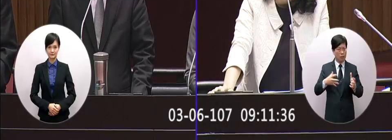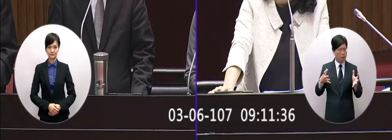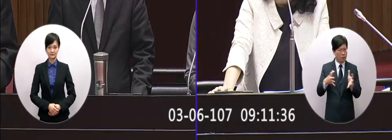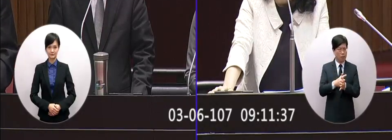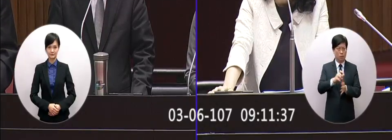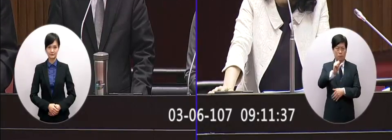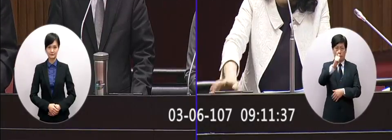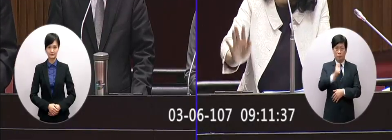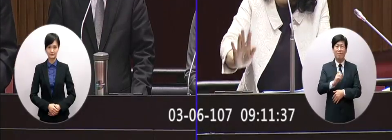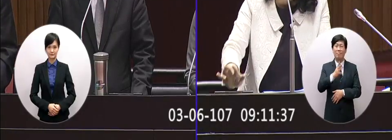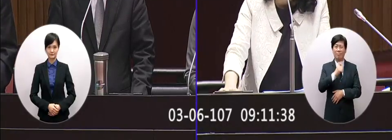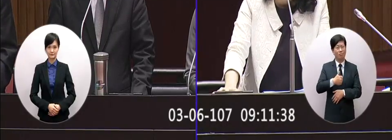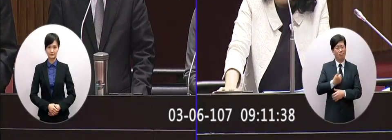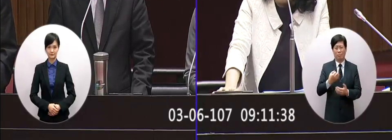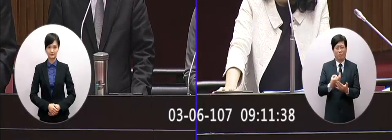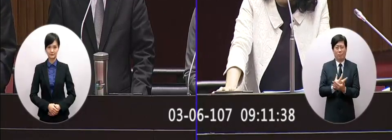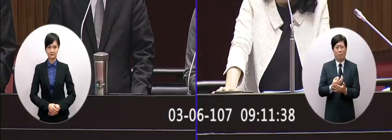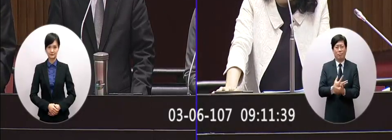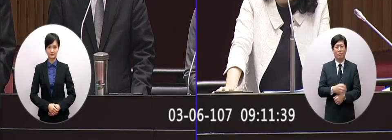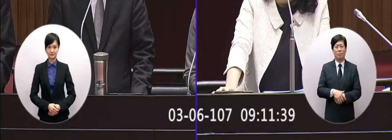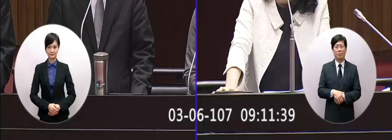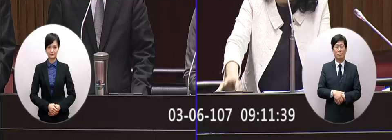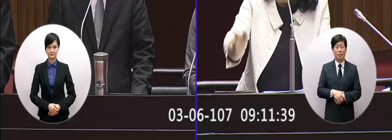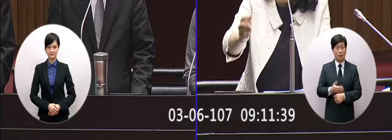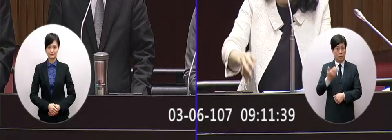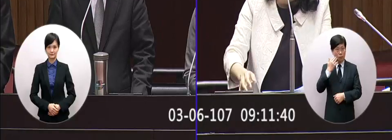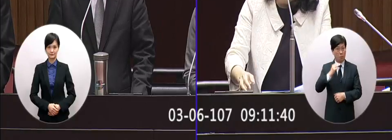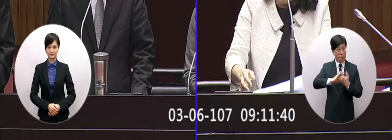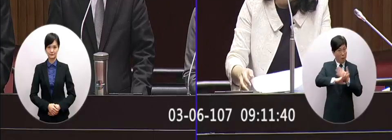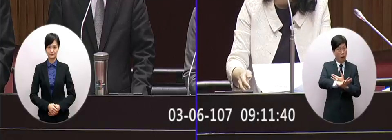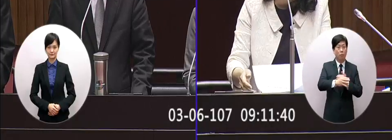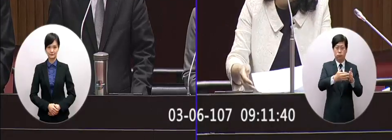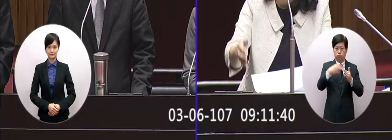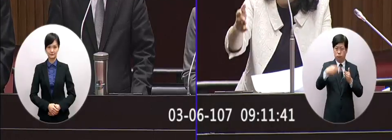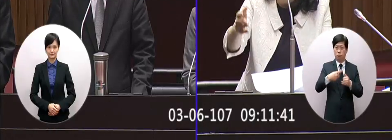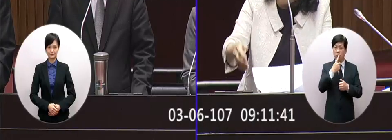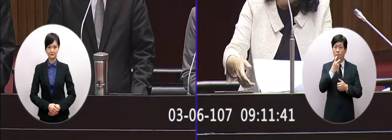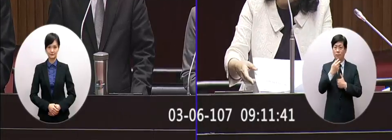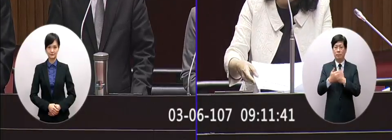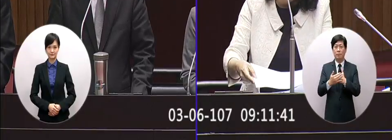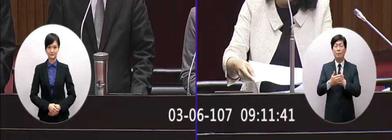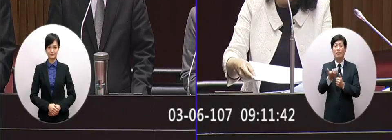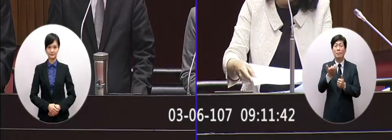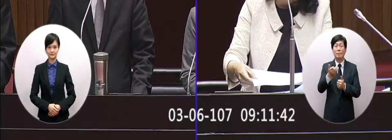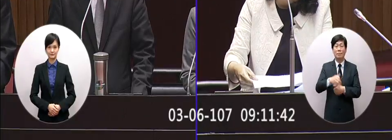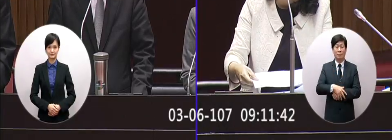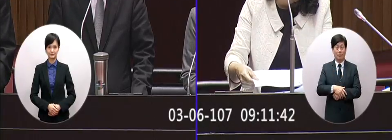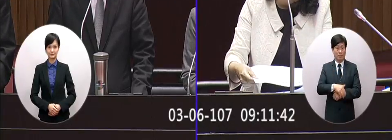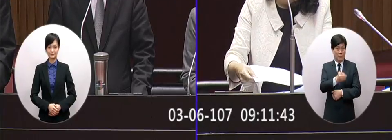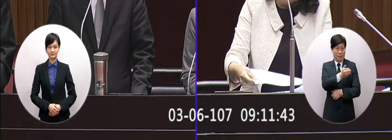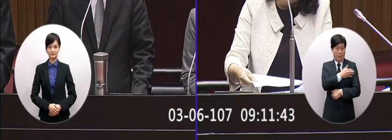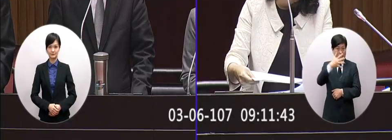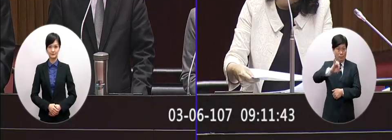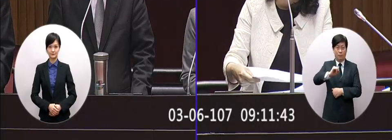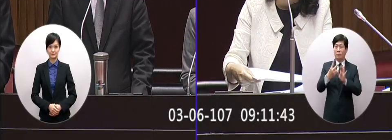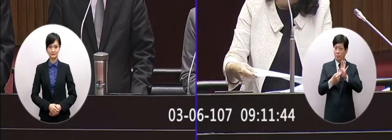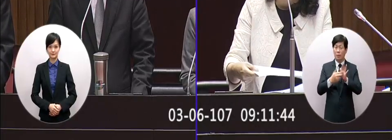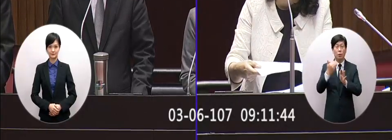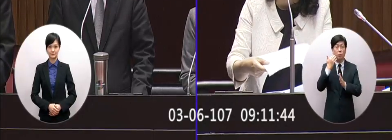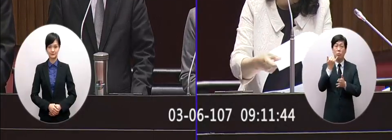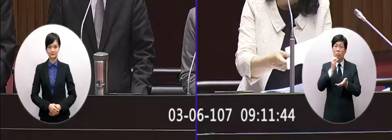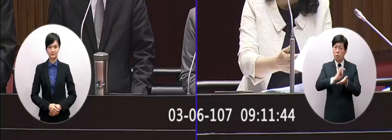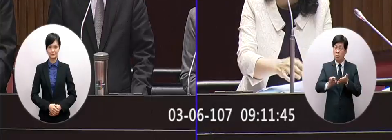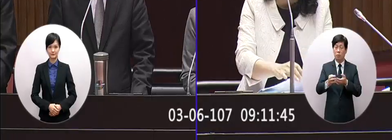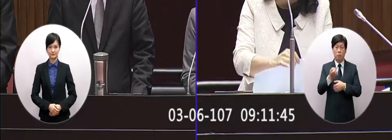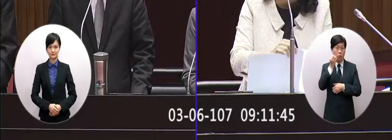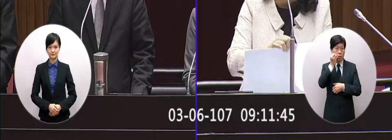5亿，但是其实基本上是不够的，所以其他的部分就需要中央来协助。那刚才这个主委也说，如果能用花东